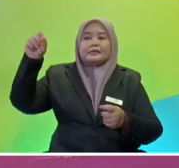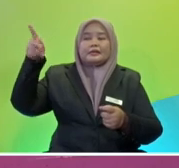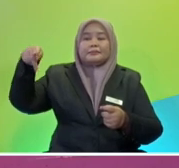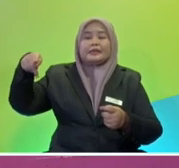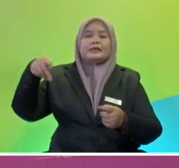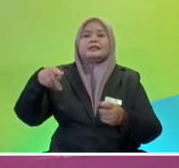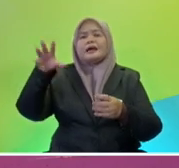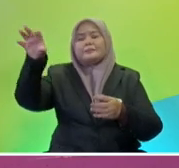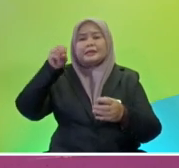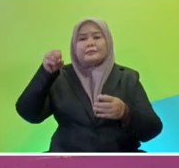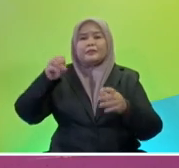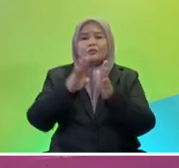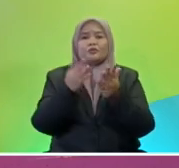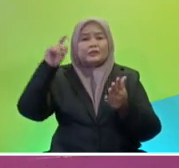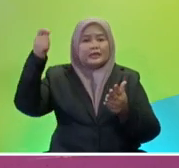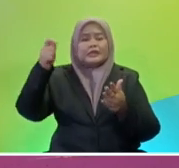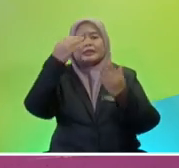kita pembelajaran